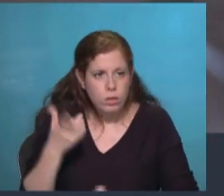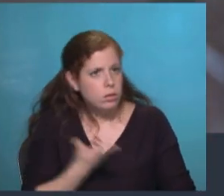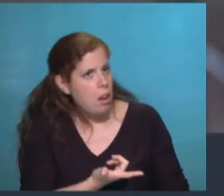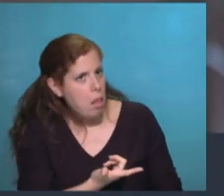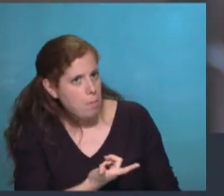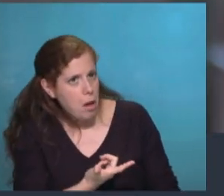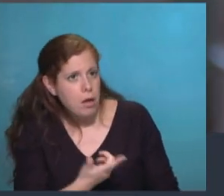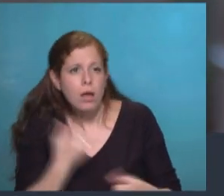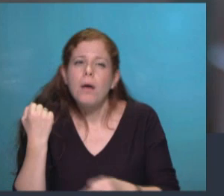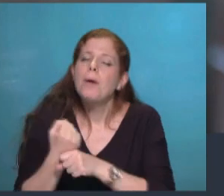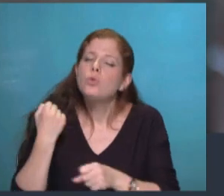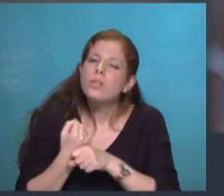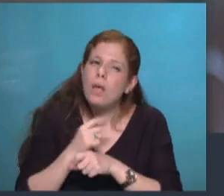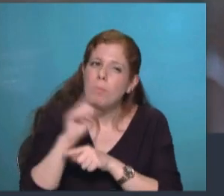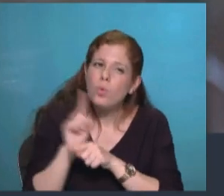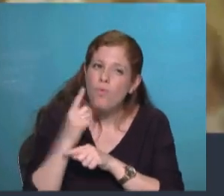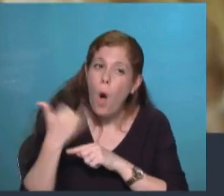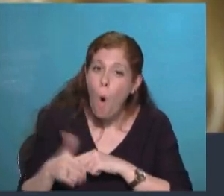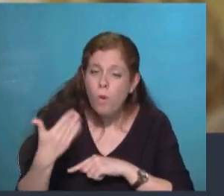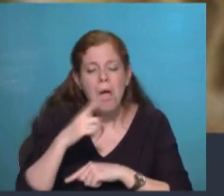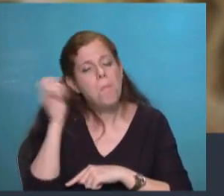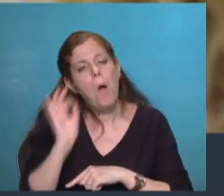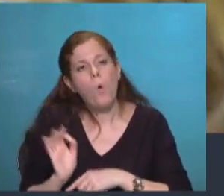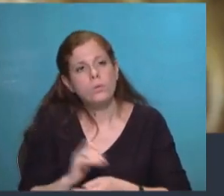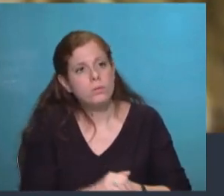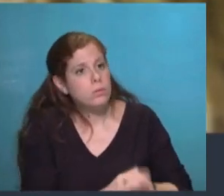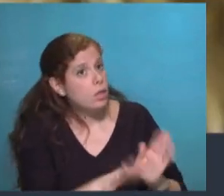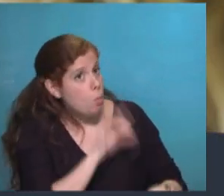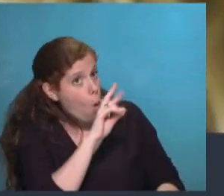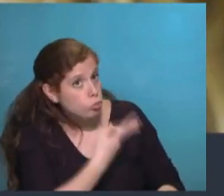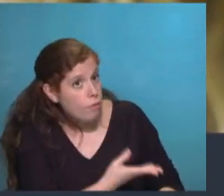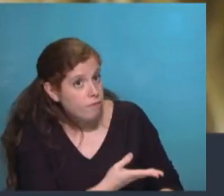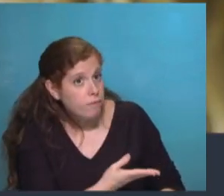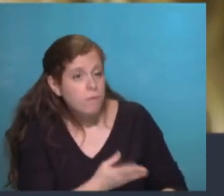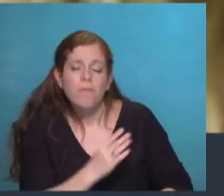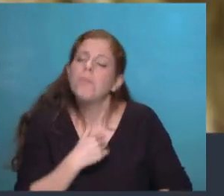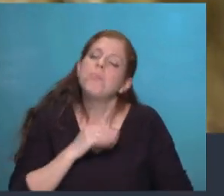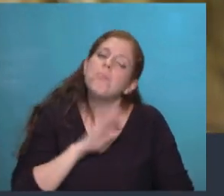מה שהוא עשה בתגובה האחרונה היה 100%. אז אתה בוחר ראשו? אני רק הוא.